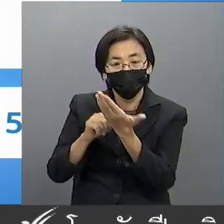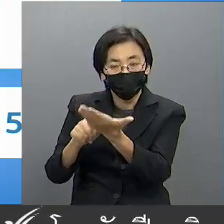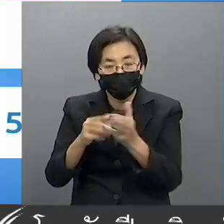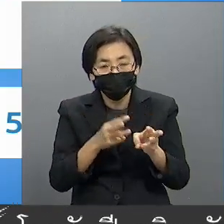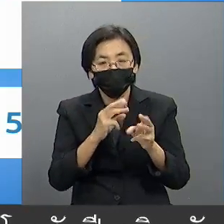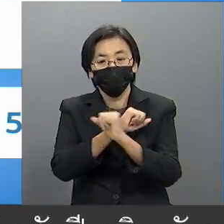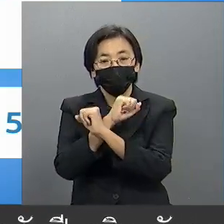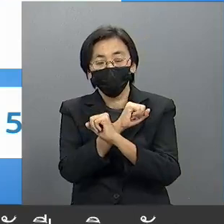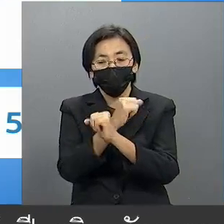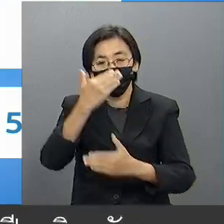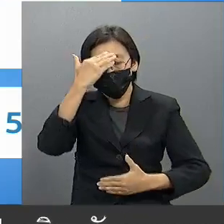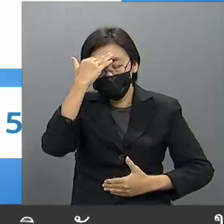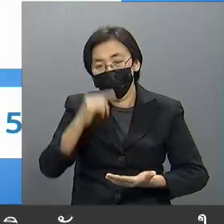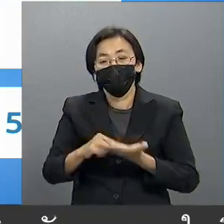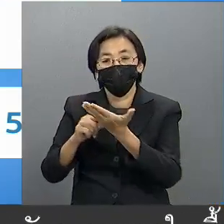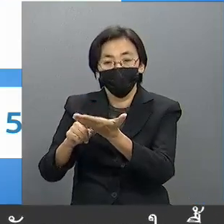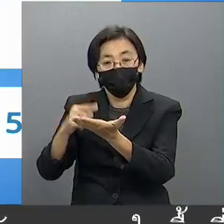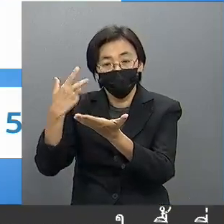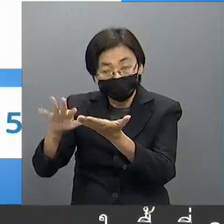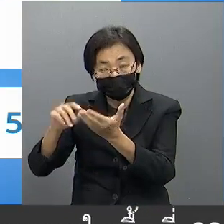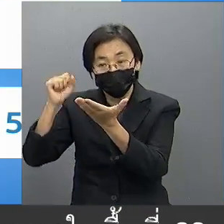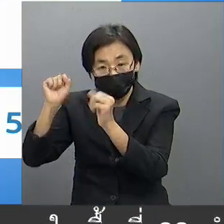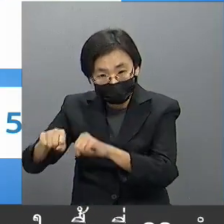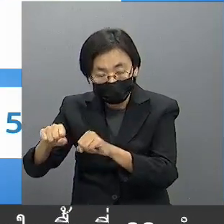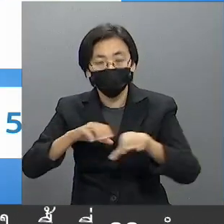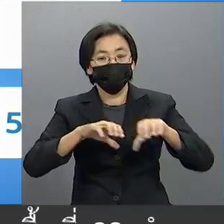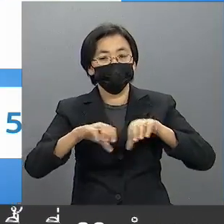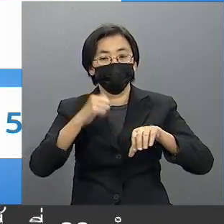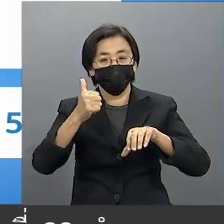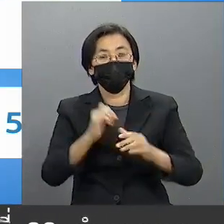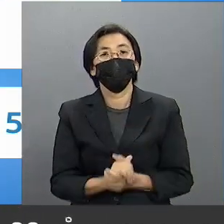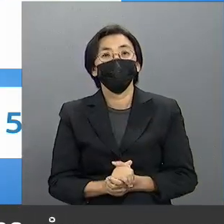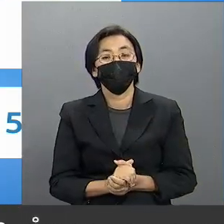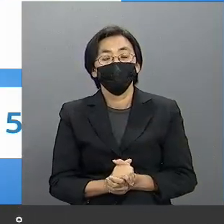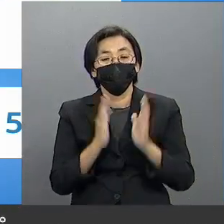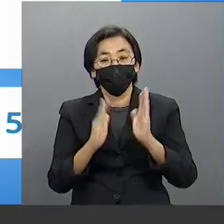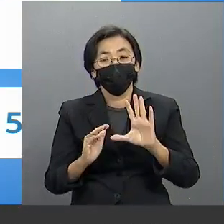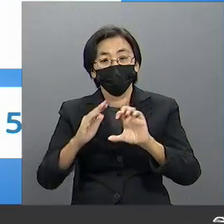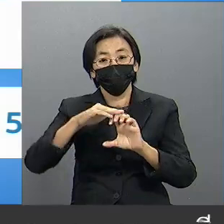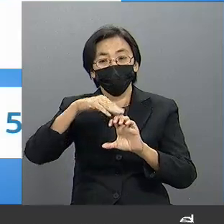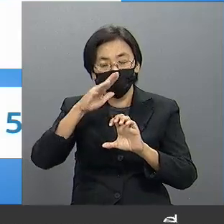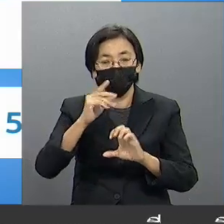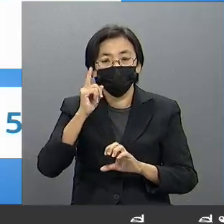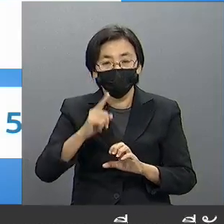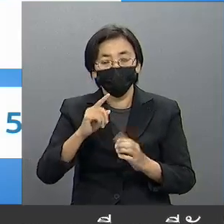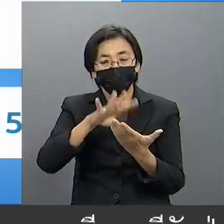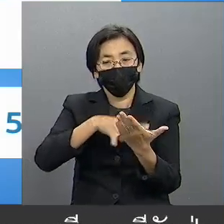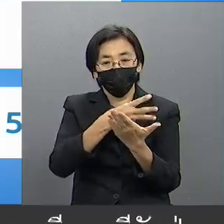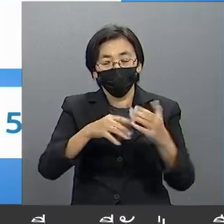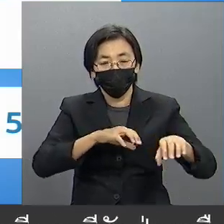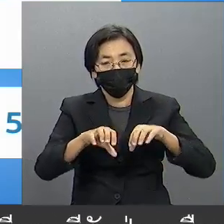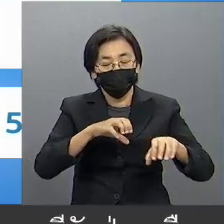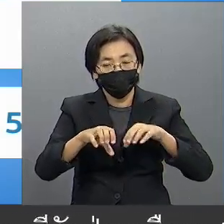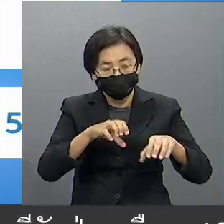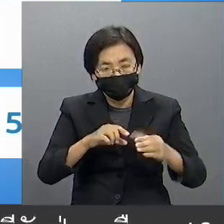สำนักงานเขตพื้นที่ก่อนจัดงานค่ะส่วนกรณีเกิน 500คนก็ให้ขออนุญาตโดยยื่นแผนการจัดงานทั้งนี้